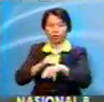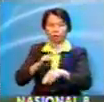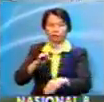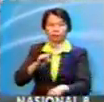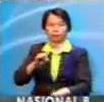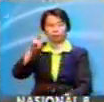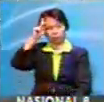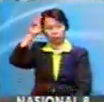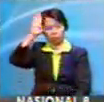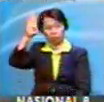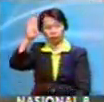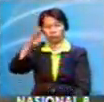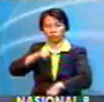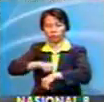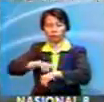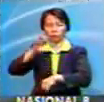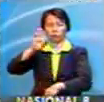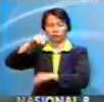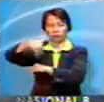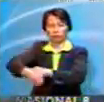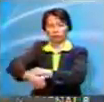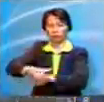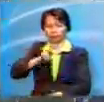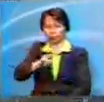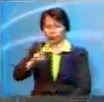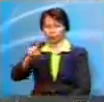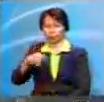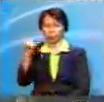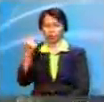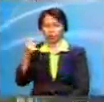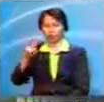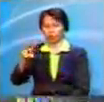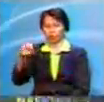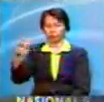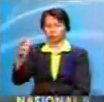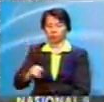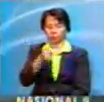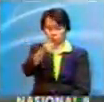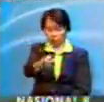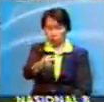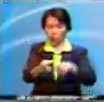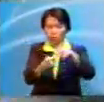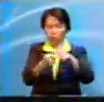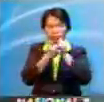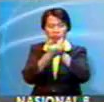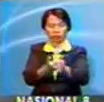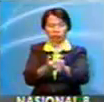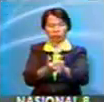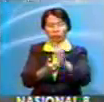Yeh, Kota Baru, jam 9 malam 22 November 2013. Tertuduh didakwa mengikut